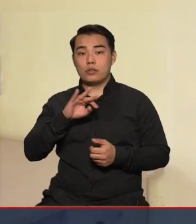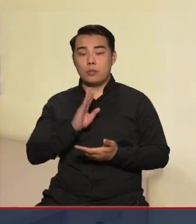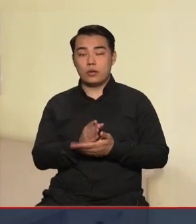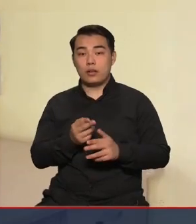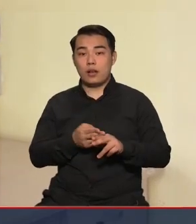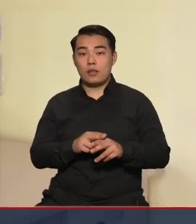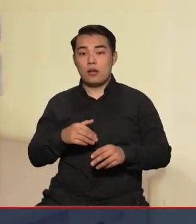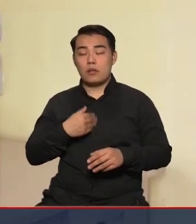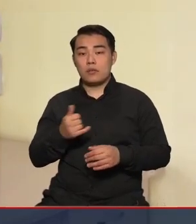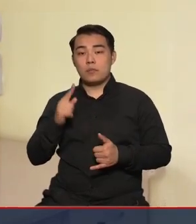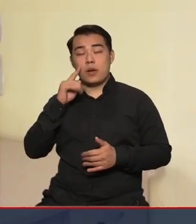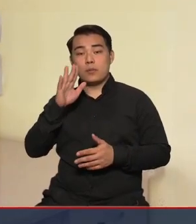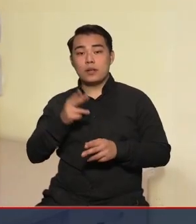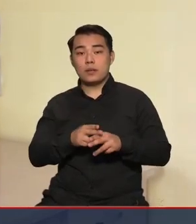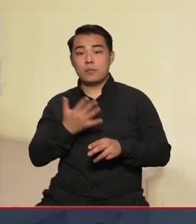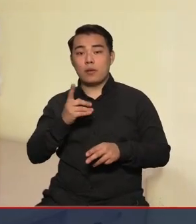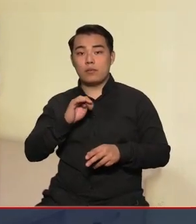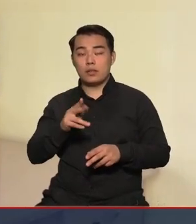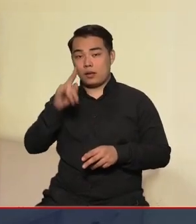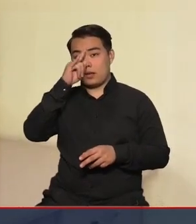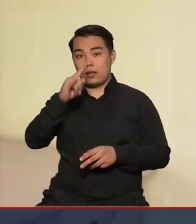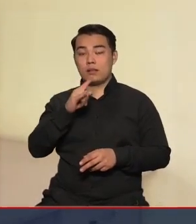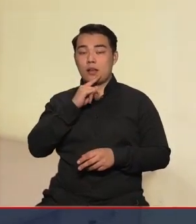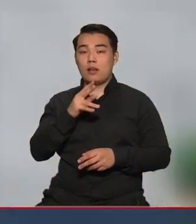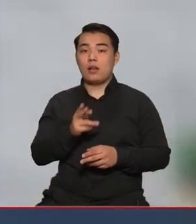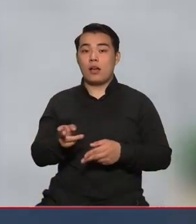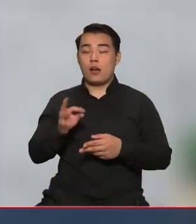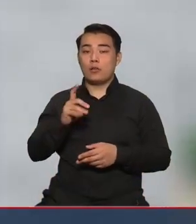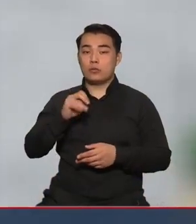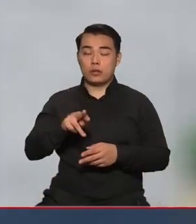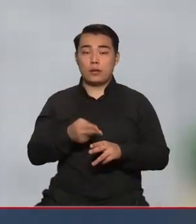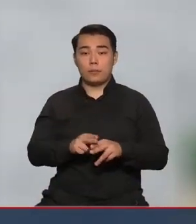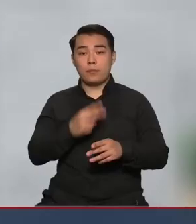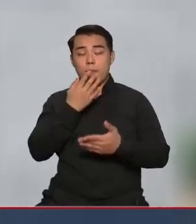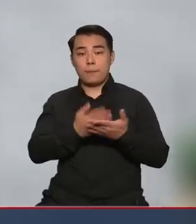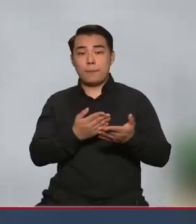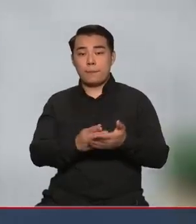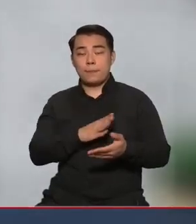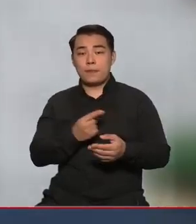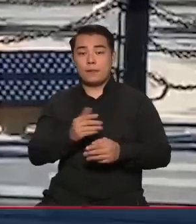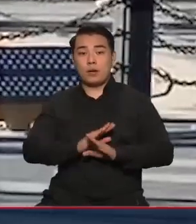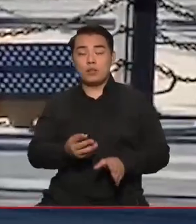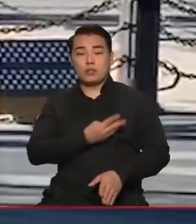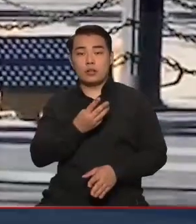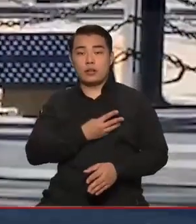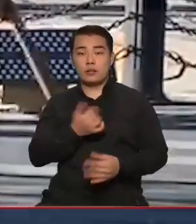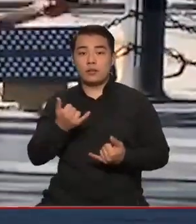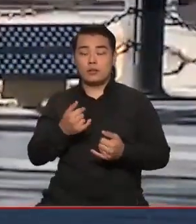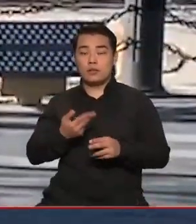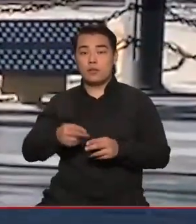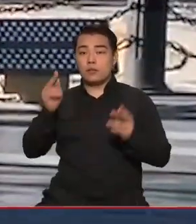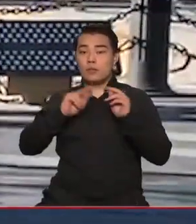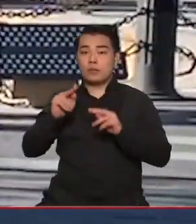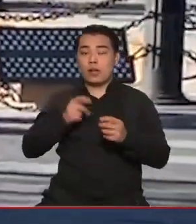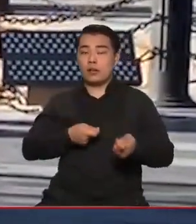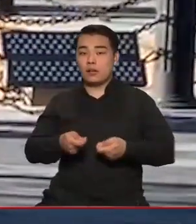хочу популяризировать 5 видов казахского оружия. В настоящее время появилось немало желающих освоить искусство под